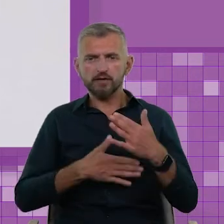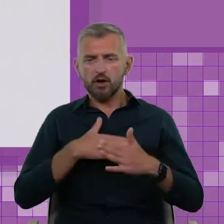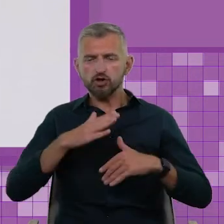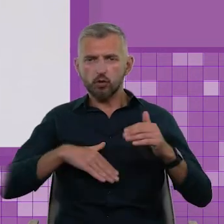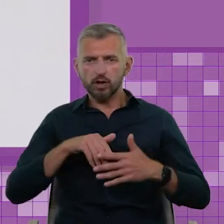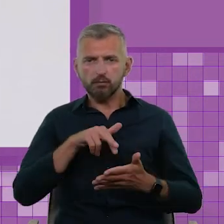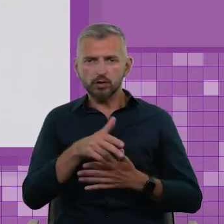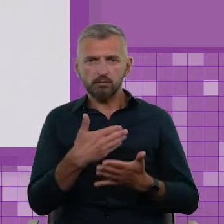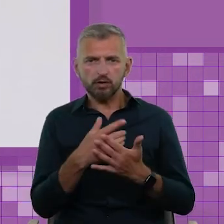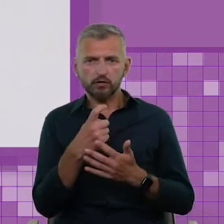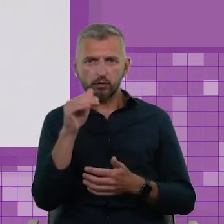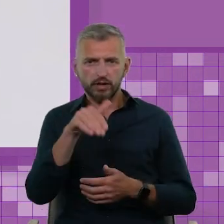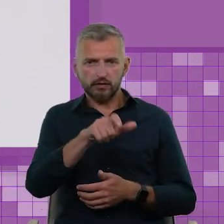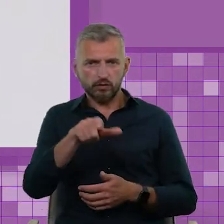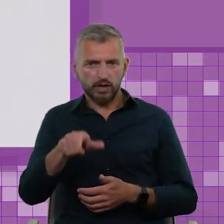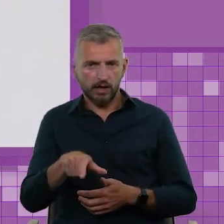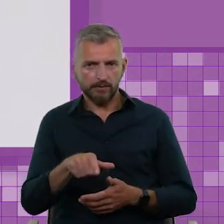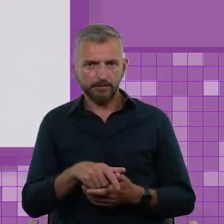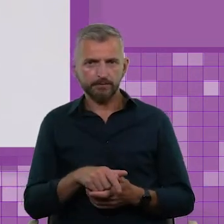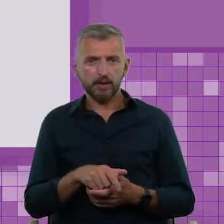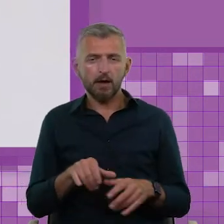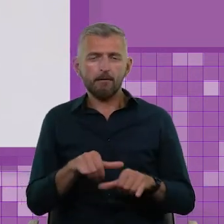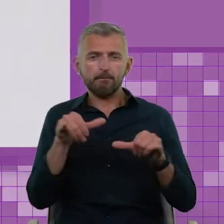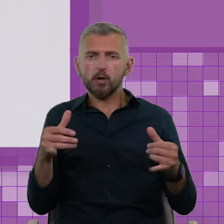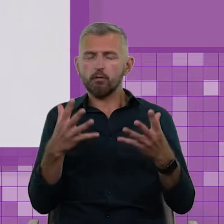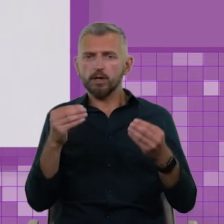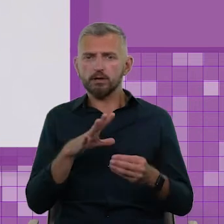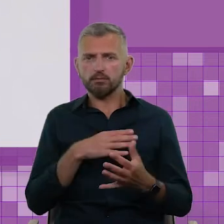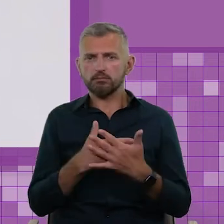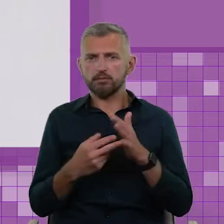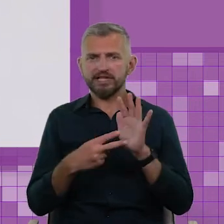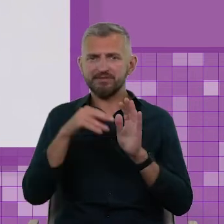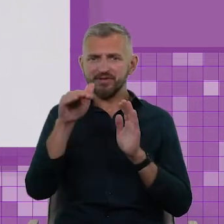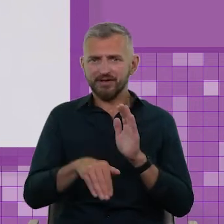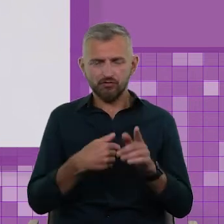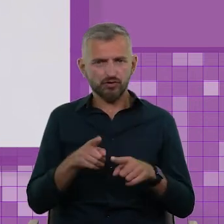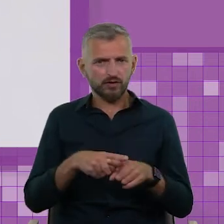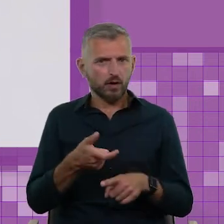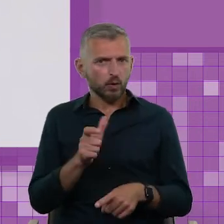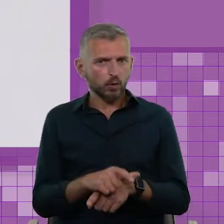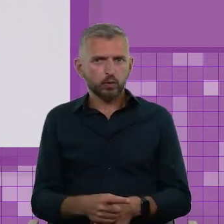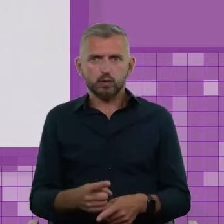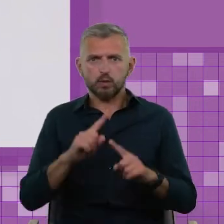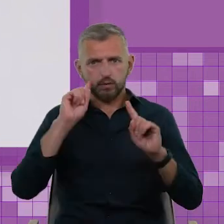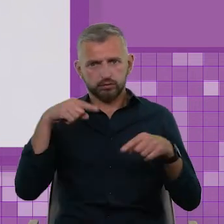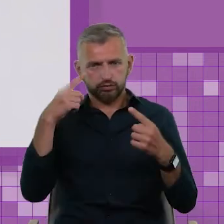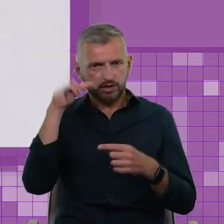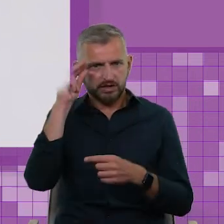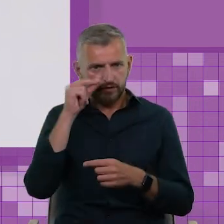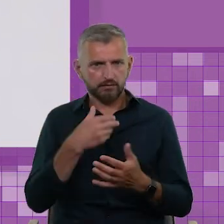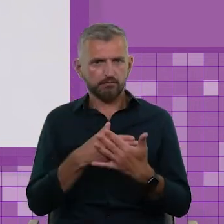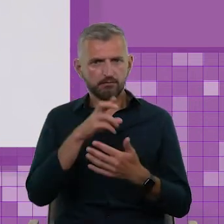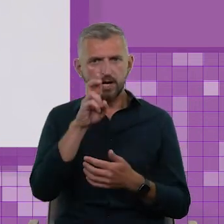руки пройшло близько 100 тисяч людей. В пікові дні це було близько 7 тисяч, тобто це дуже великі цифри, це був березень місяць,